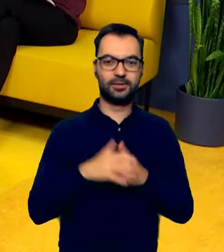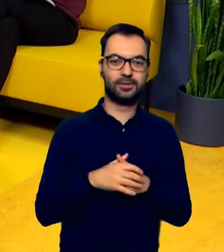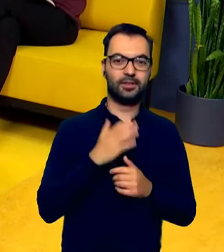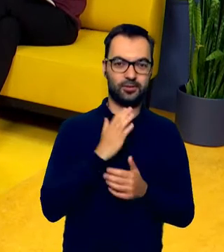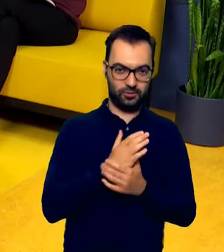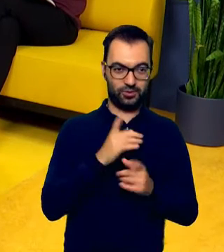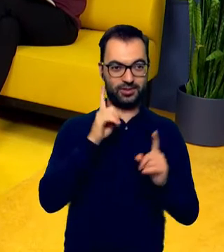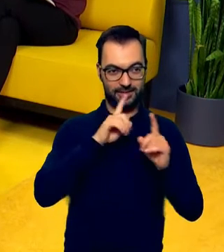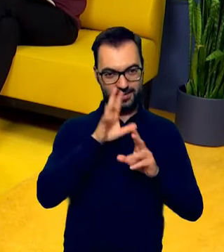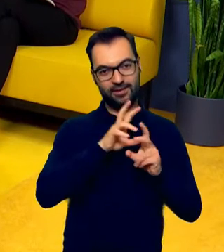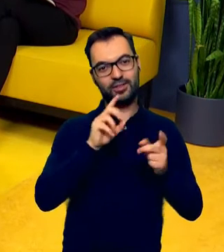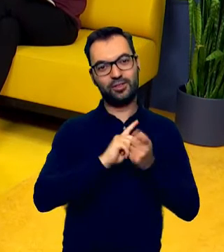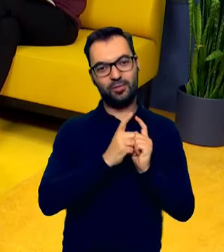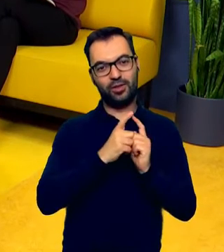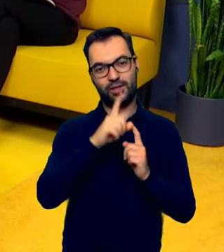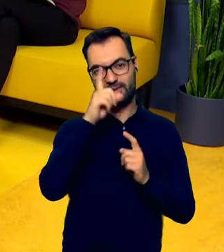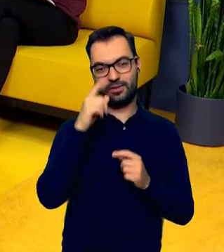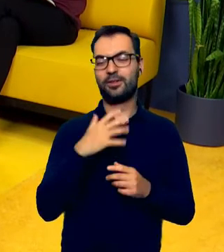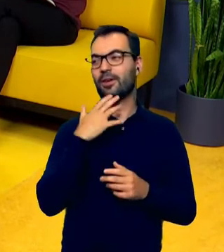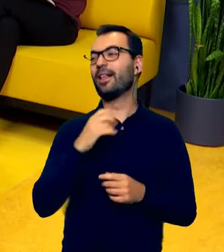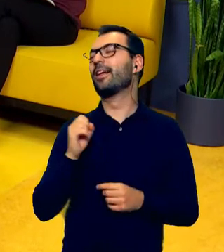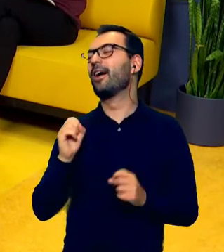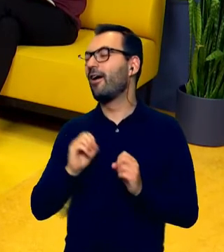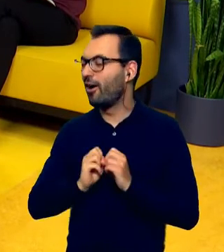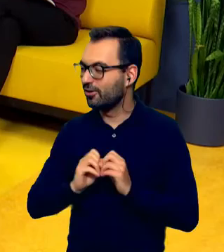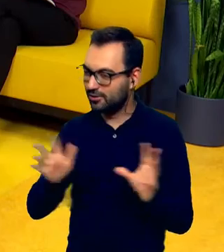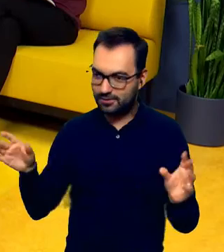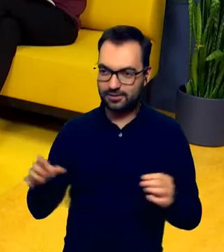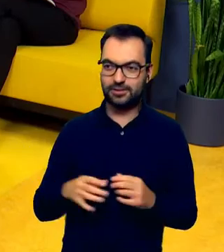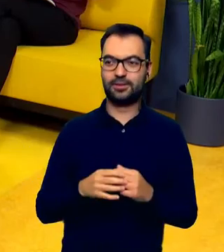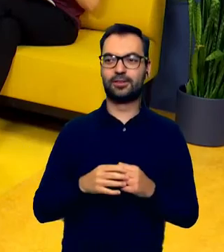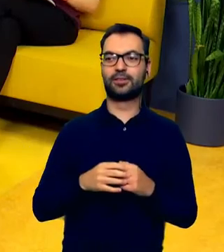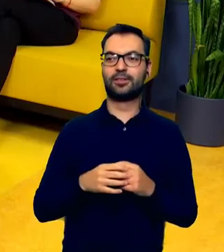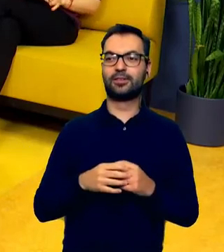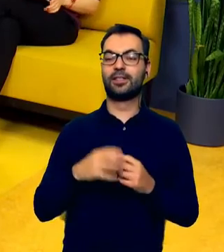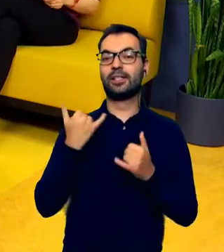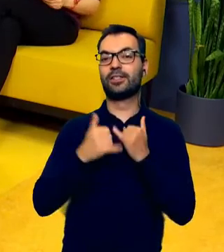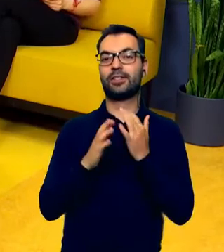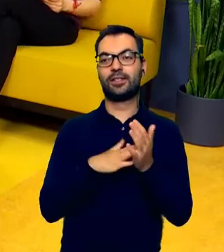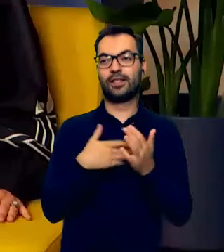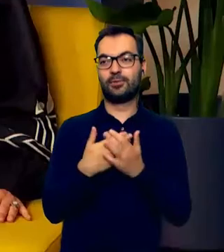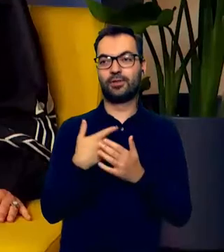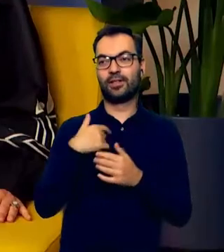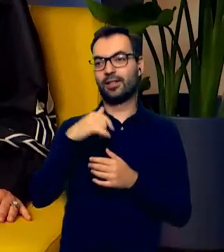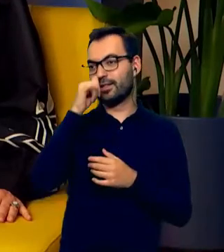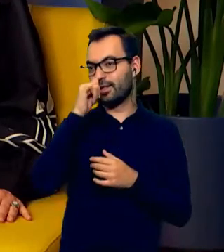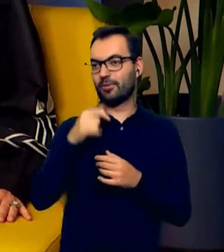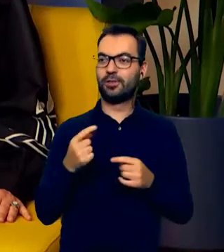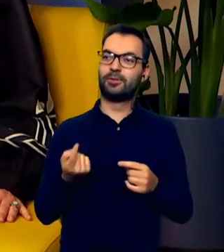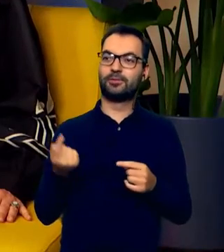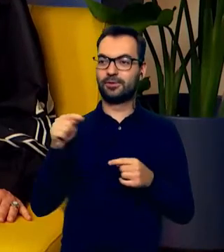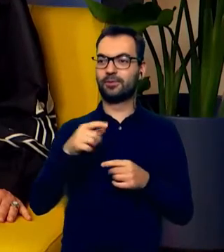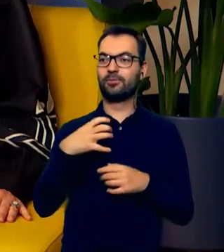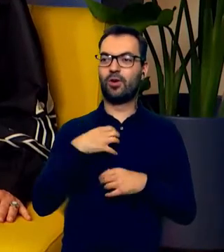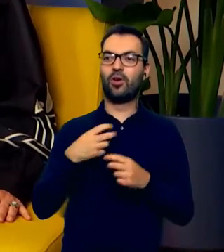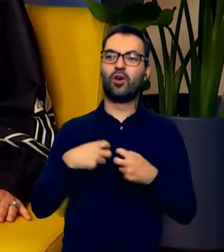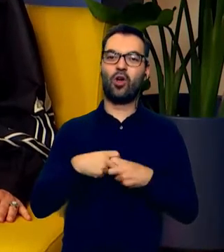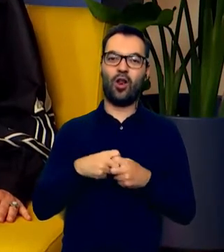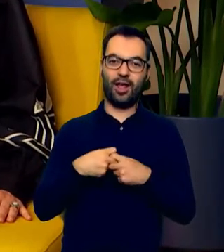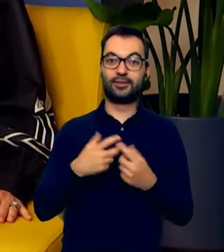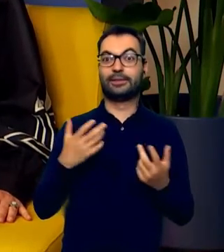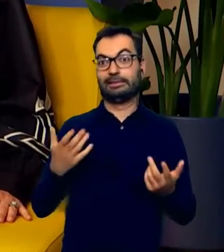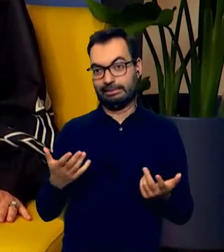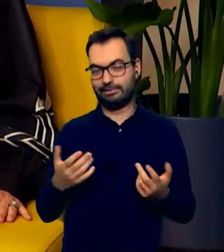Już wam się zdarza podczas spotkań z innymi ludźmi no to robić? No oczywiście. Tak? Zwłaszcza jak na przykład nie możemy dojść na to spotkanie, ponieważ bolą nas